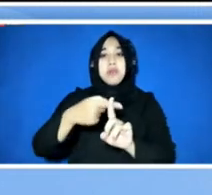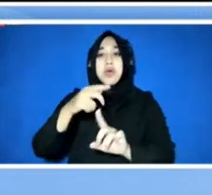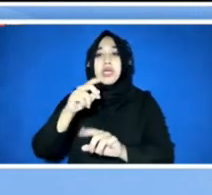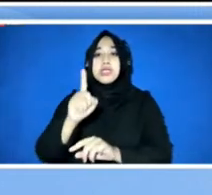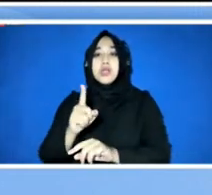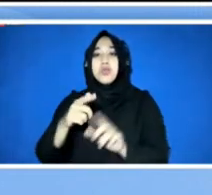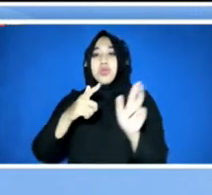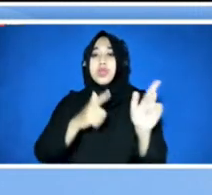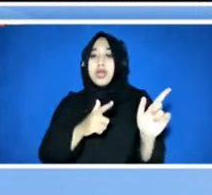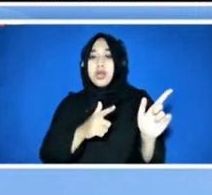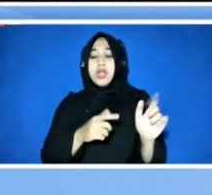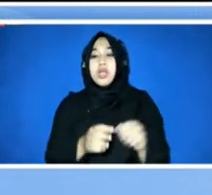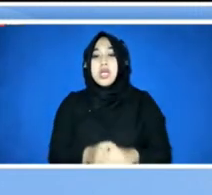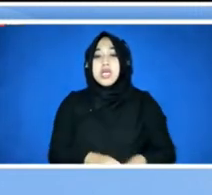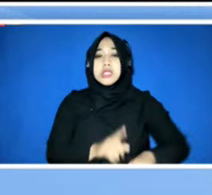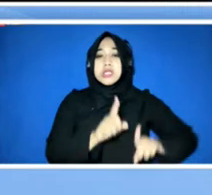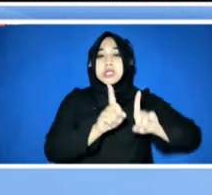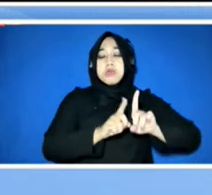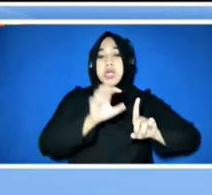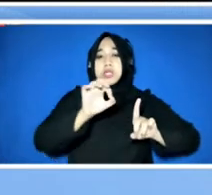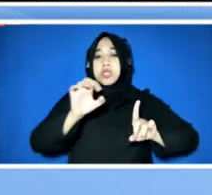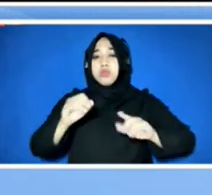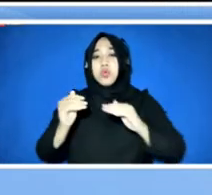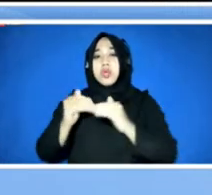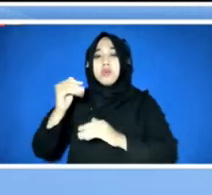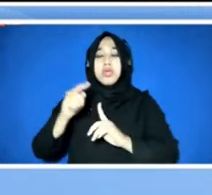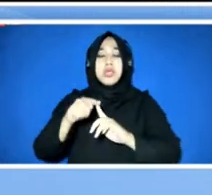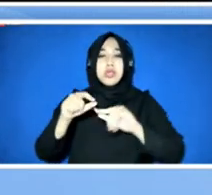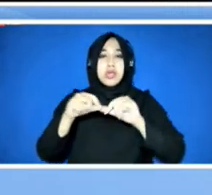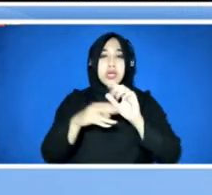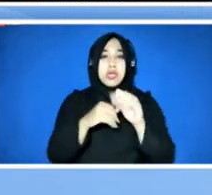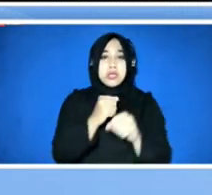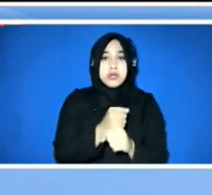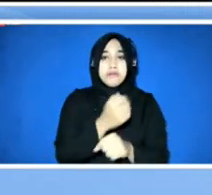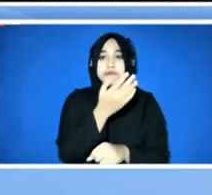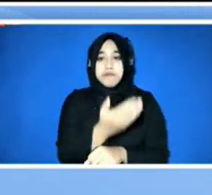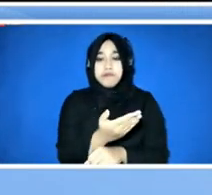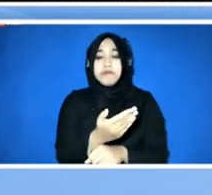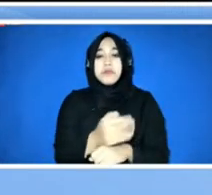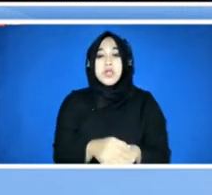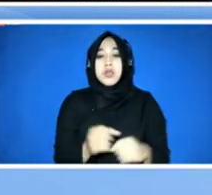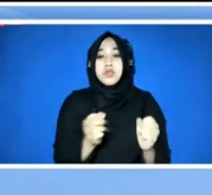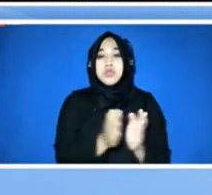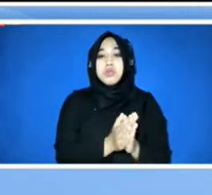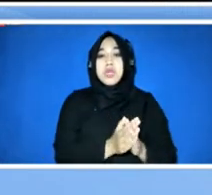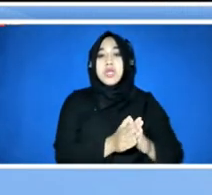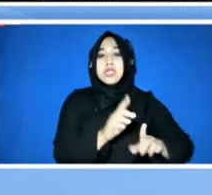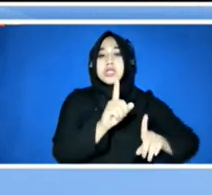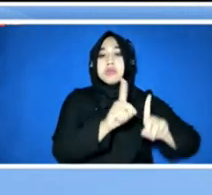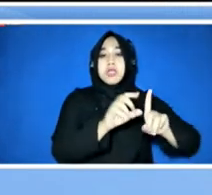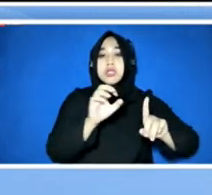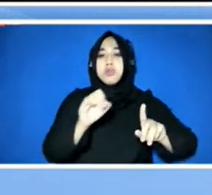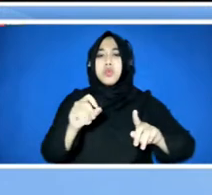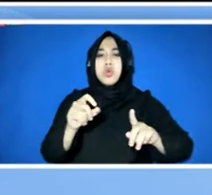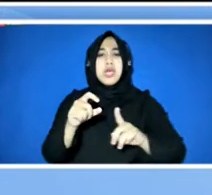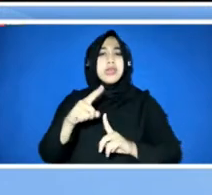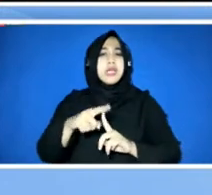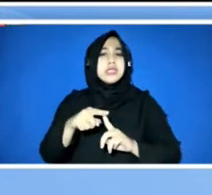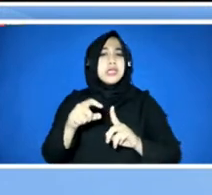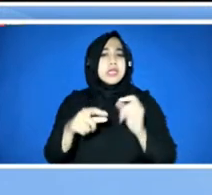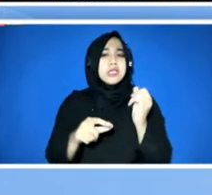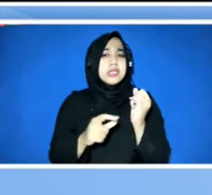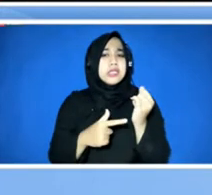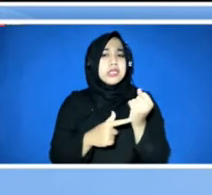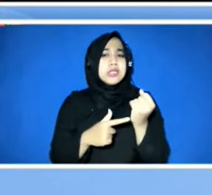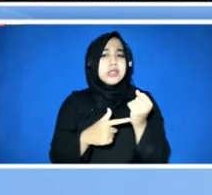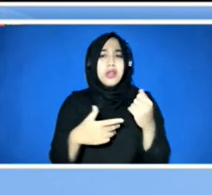11.000 lebih tracer. Ditambah ada hampir 1.000 tracer digital. Apa tuh tracer digital? Lanjut.